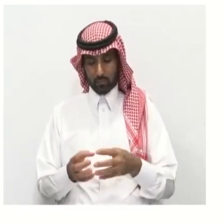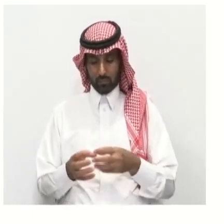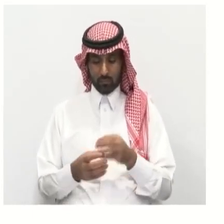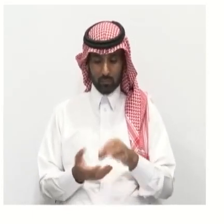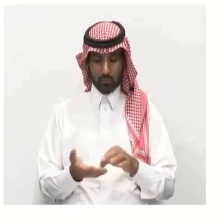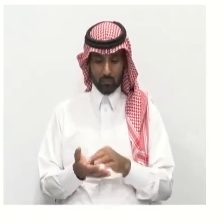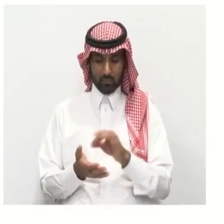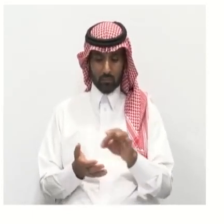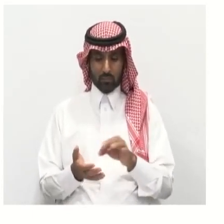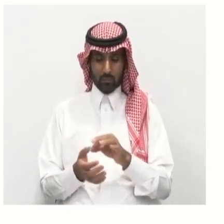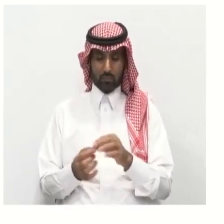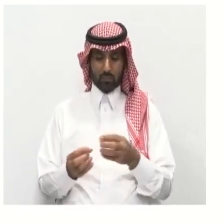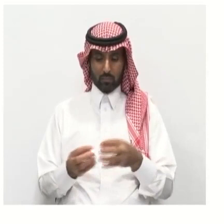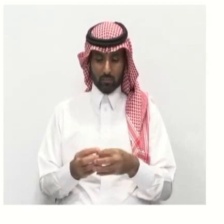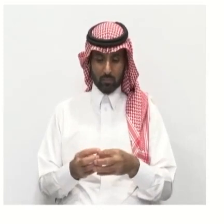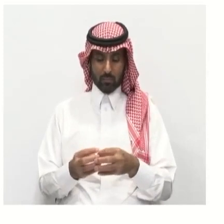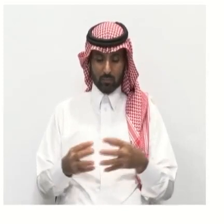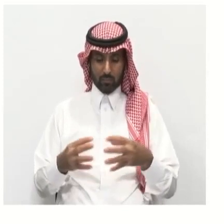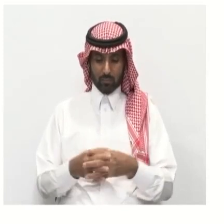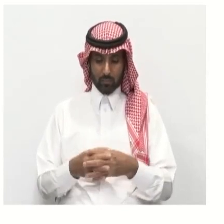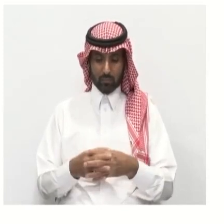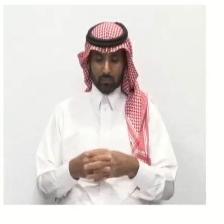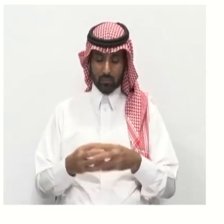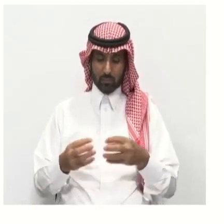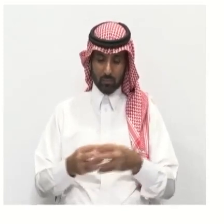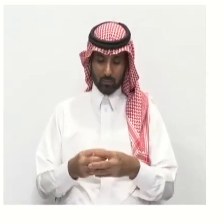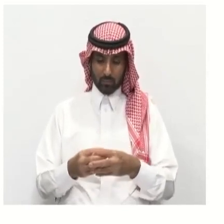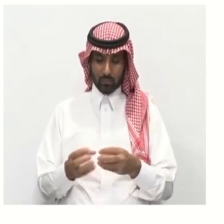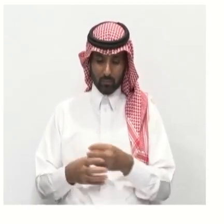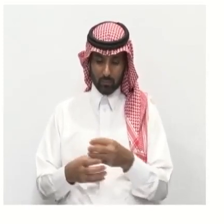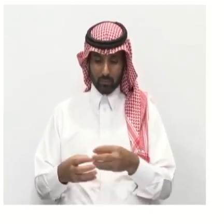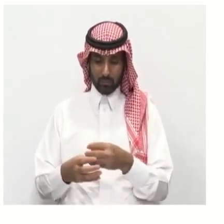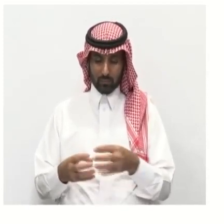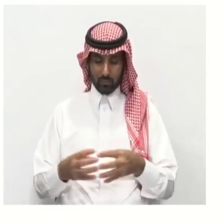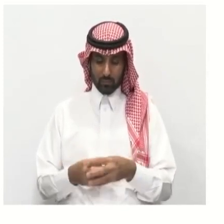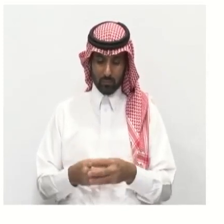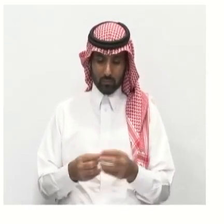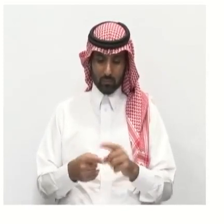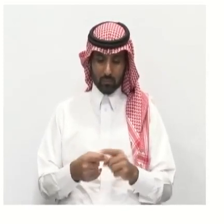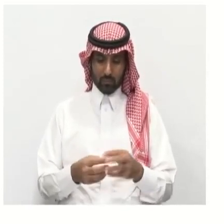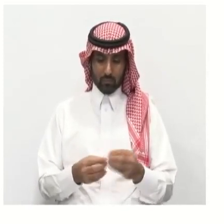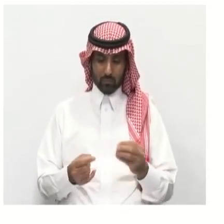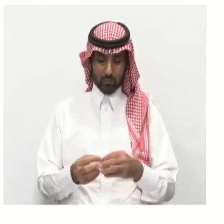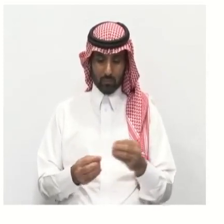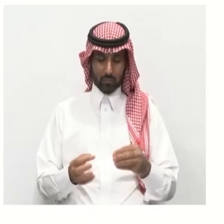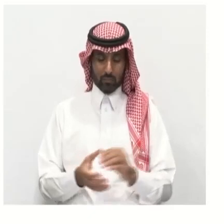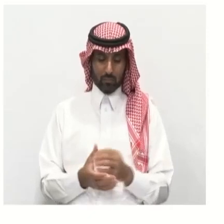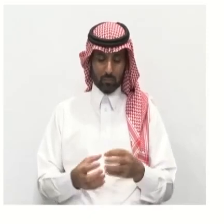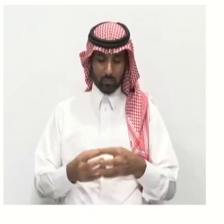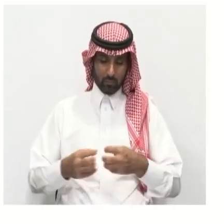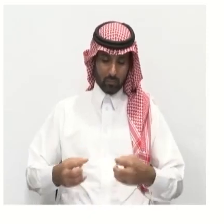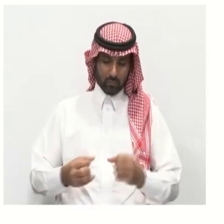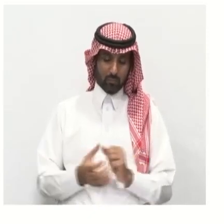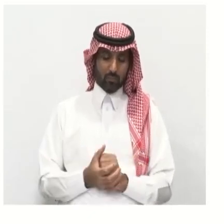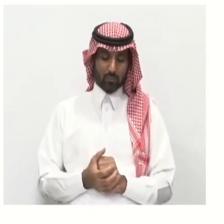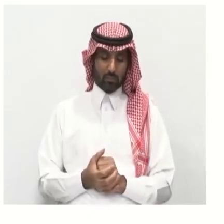الج الجزيئيه تكون ايونات عندما تذوب في الماء بينما تذوب الكثير من المركبات الايونيه في الماء وتنفصل